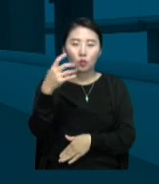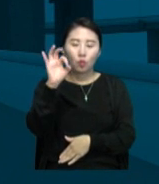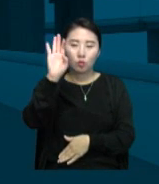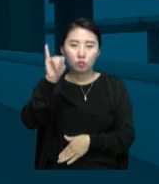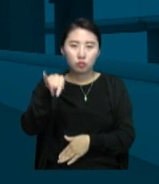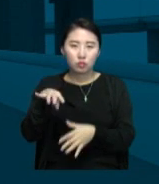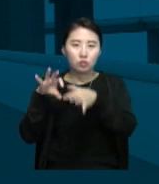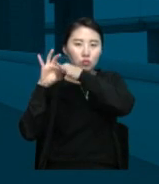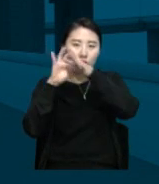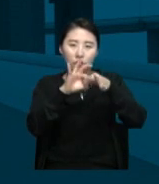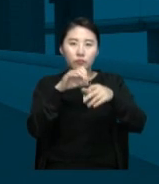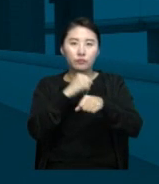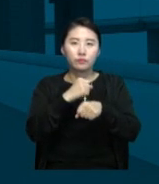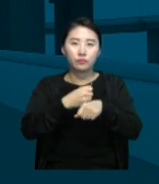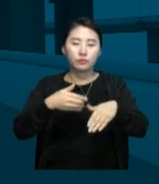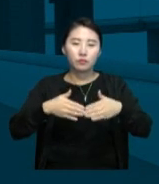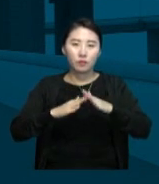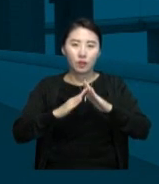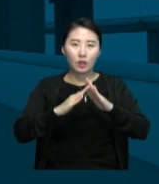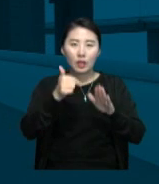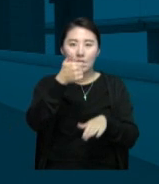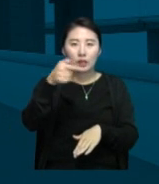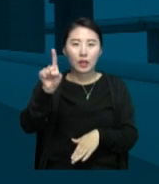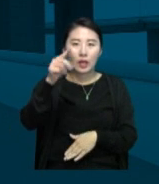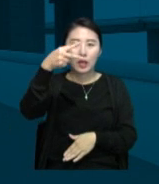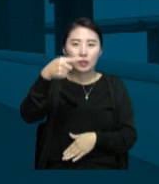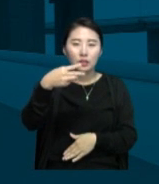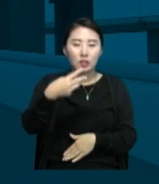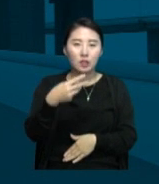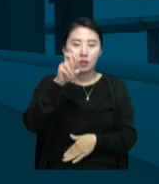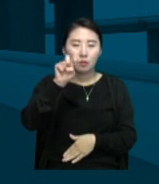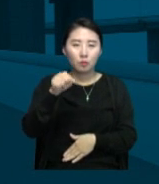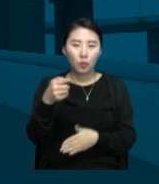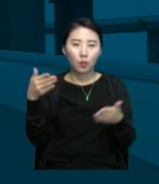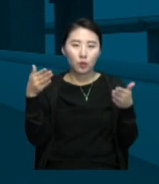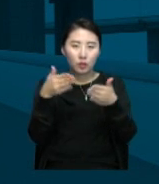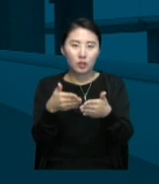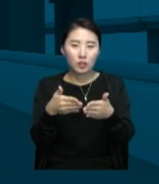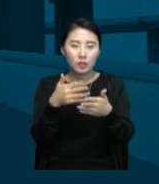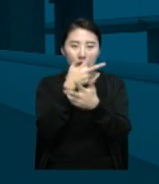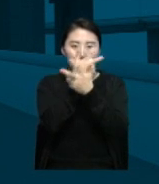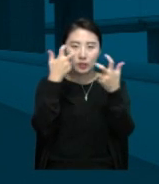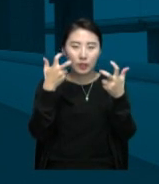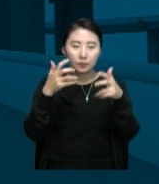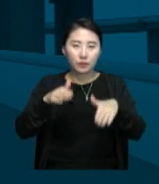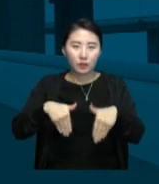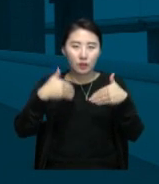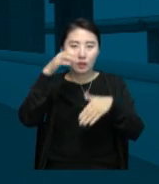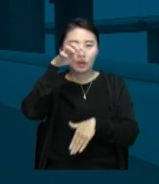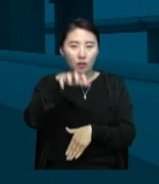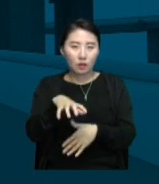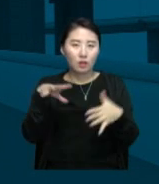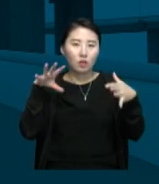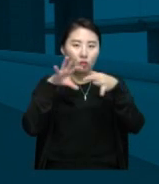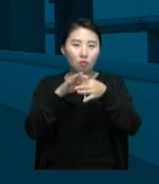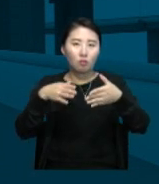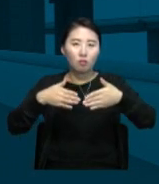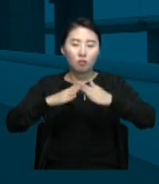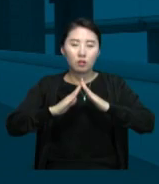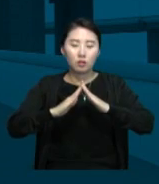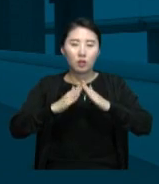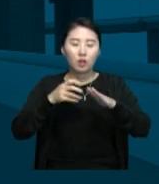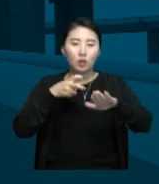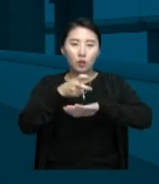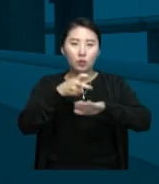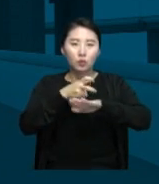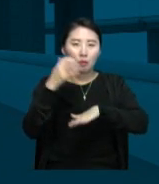잇는 연결로를 개설하는 것과 나들목 정체를 완화하기 위한 잠실대교 남단 올림픽대로 연결로 개선, 또